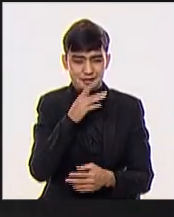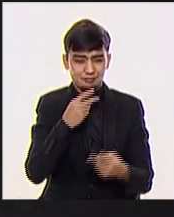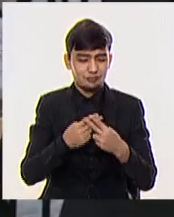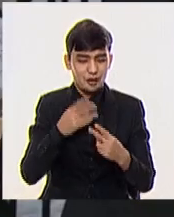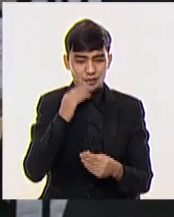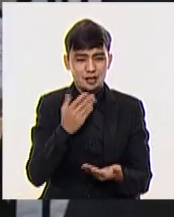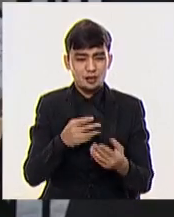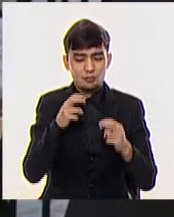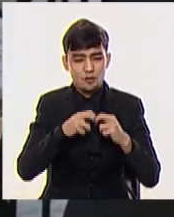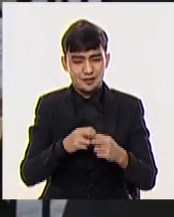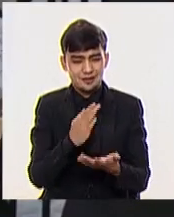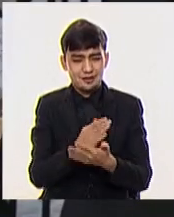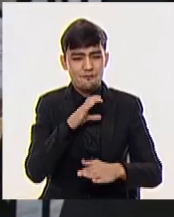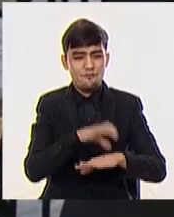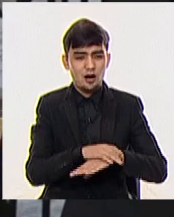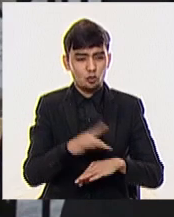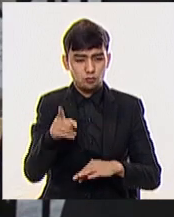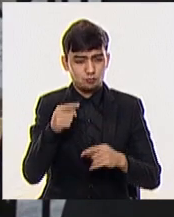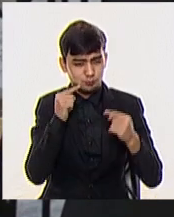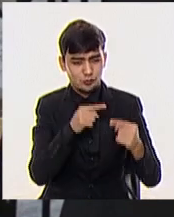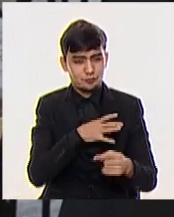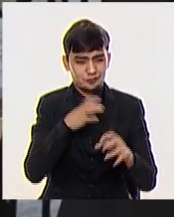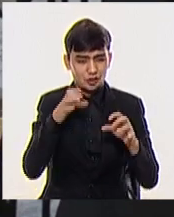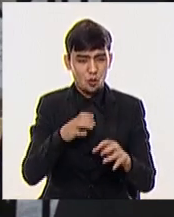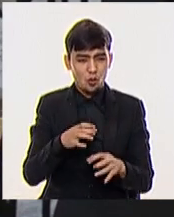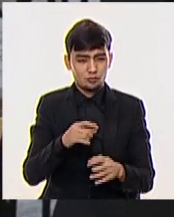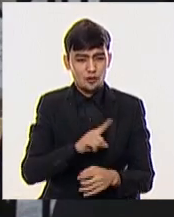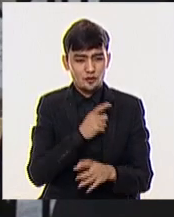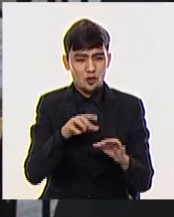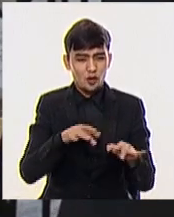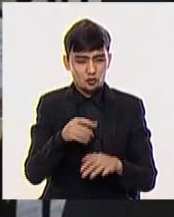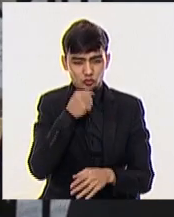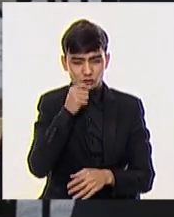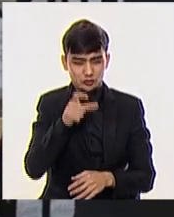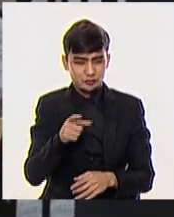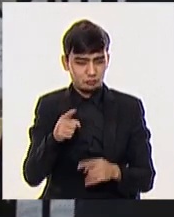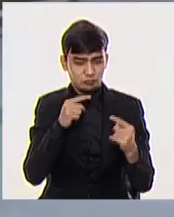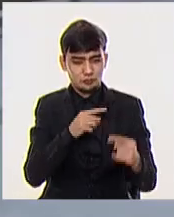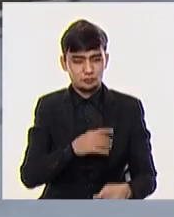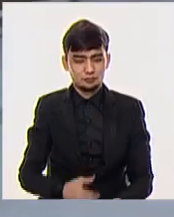Кроме того, проверяется факт воспрепятствования законной профессиональной деятельности журналистов.